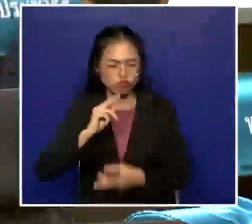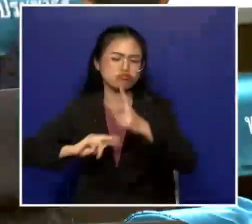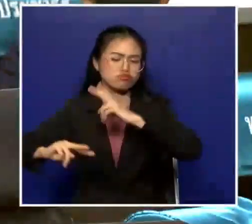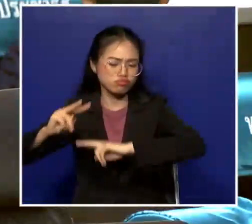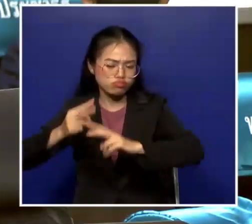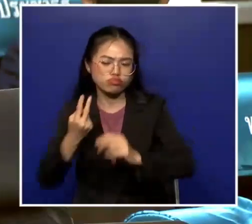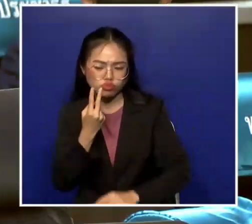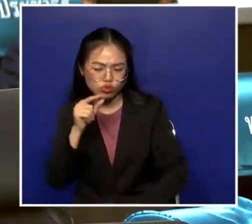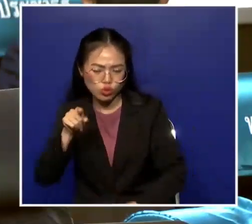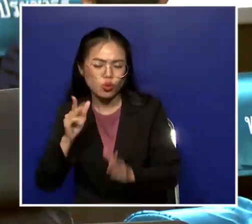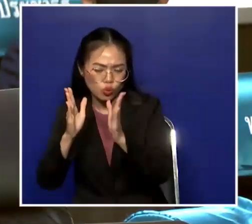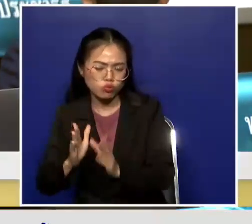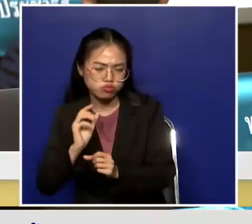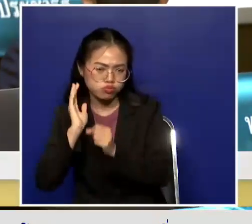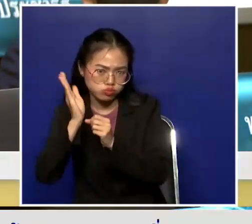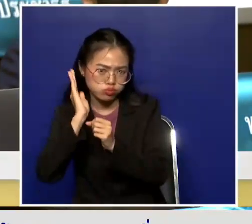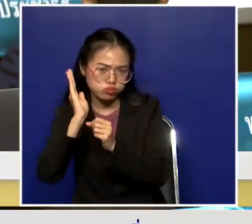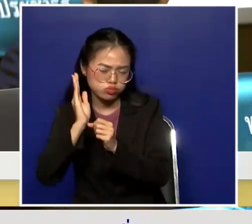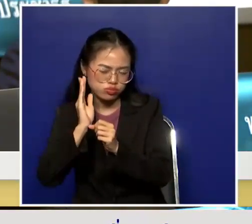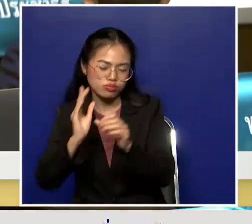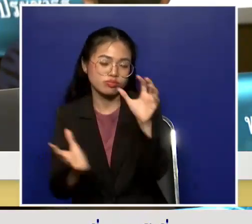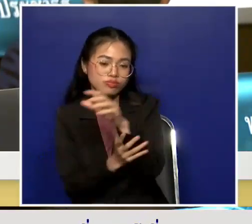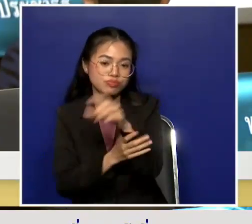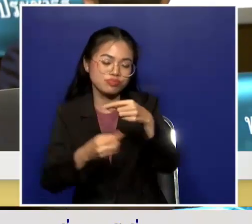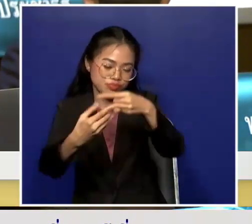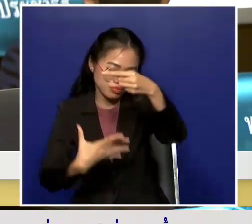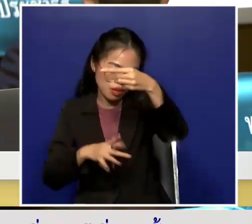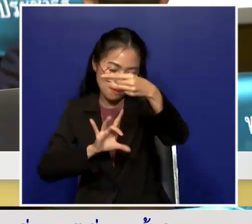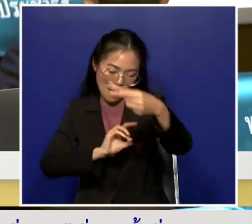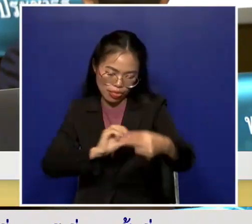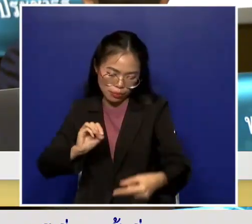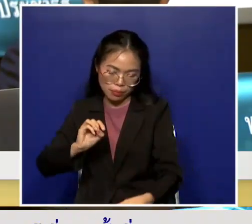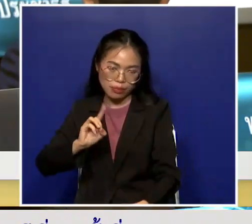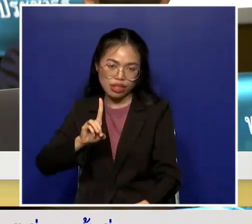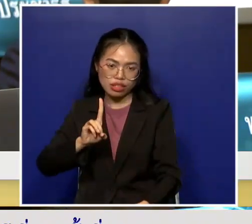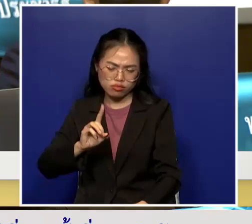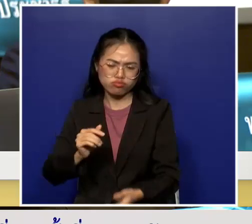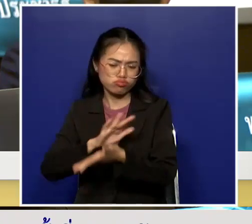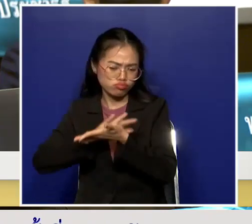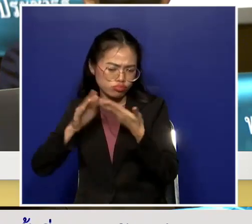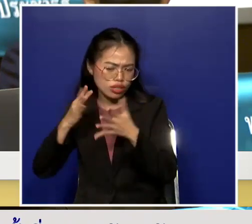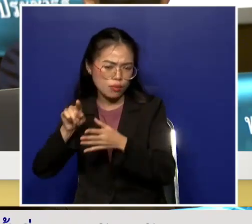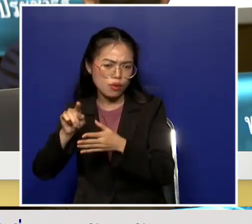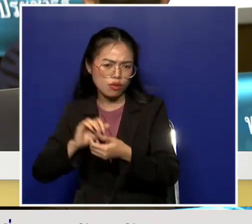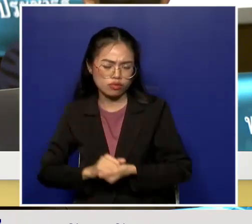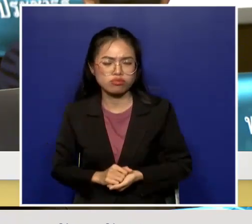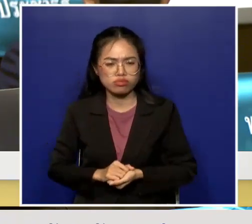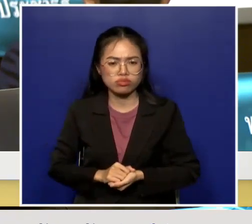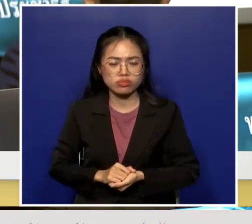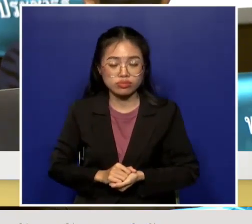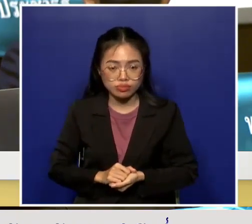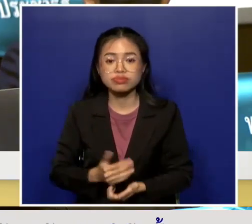ายนะครับตามข้อครับข้อ181นะครับได้กริยานะครับท่าน ไม่แฟร์อย่างนี้มันไม่แฟร์ แต่ว่า